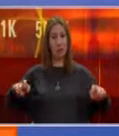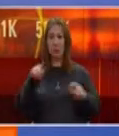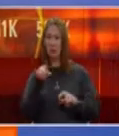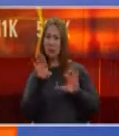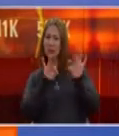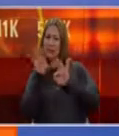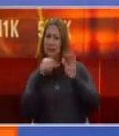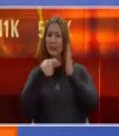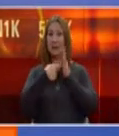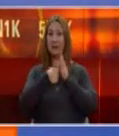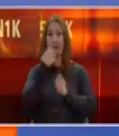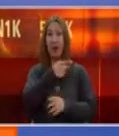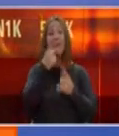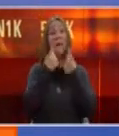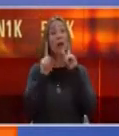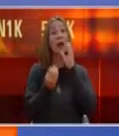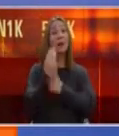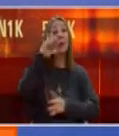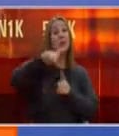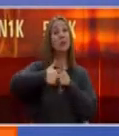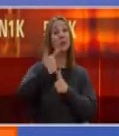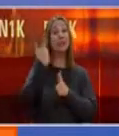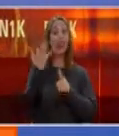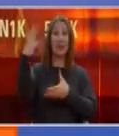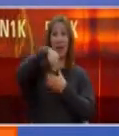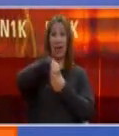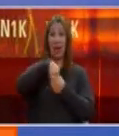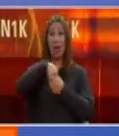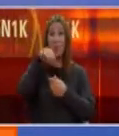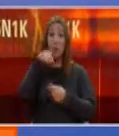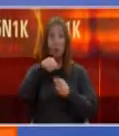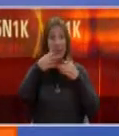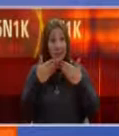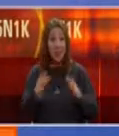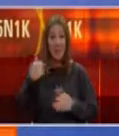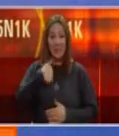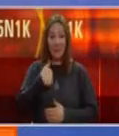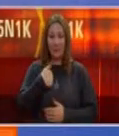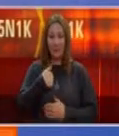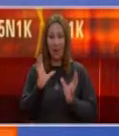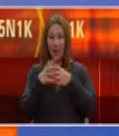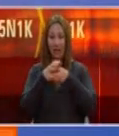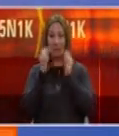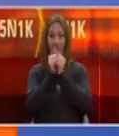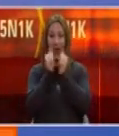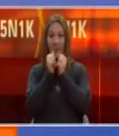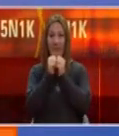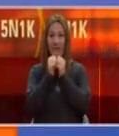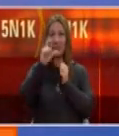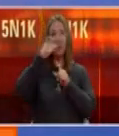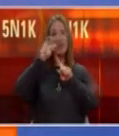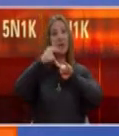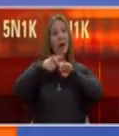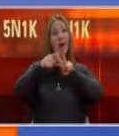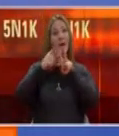sonucunda seçtiği isimler Fark Yaratanlar Projesi'nin dahilinde bu sefer bizim ekibimizle beraber, Cihan Yavuz'la